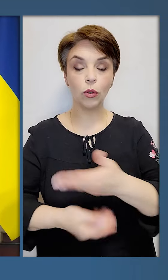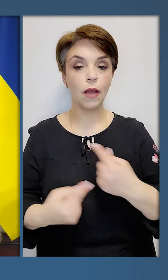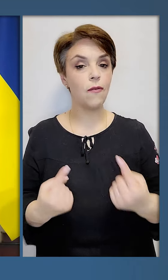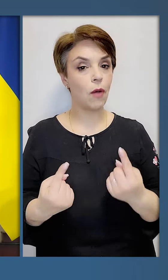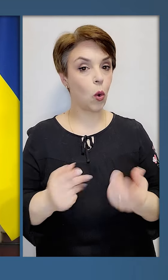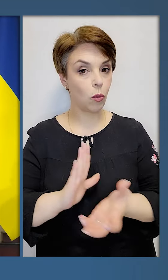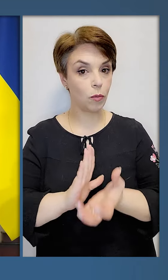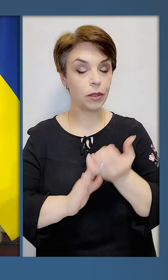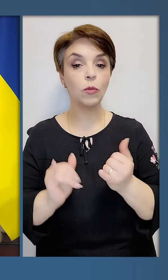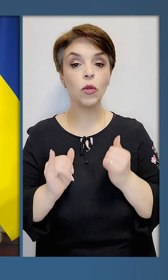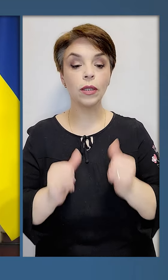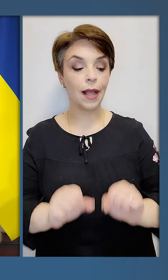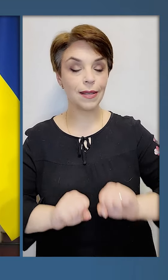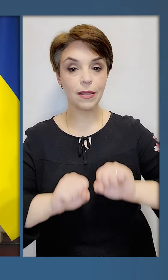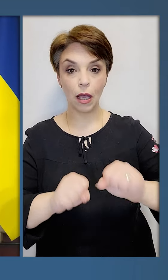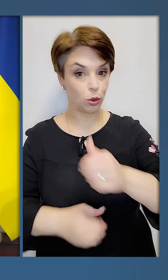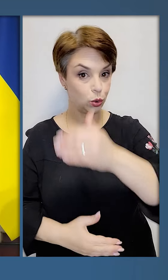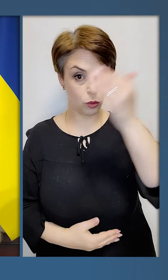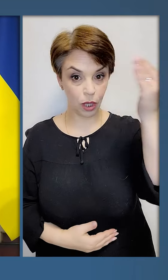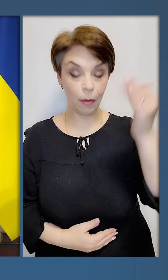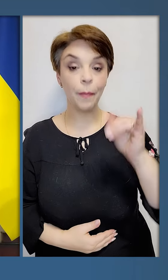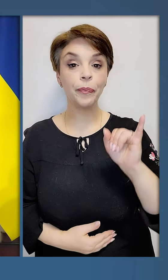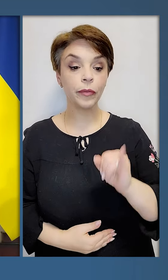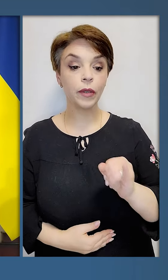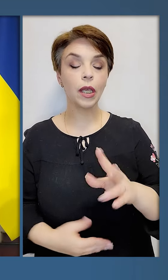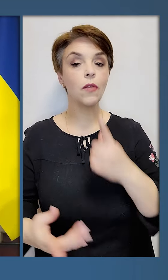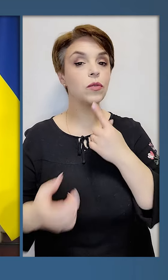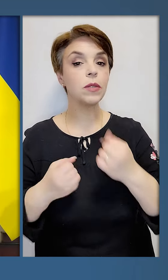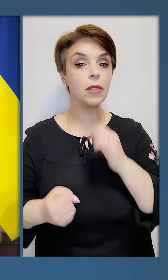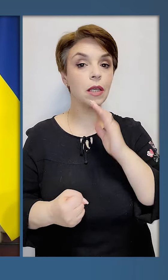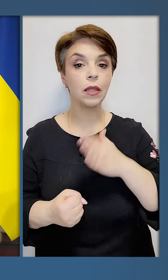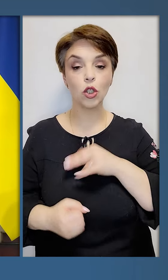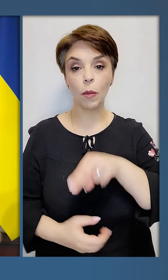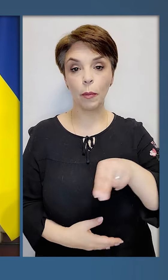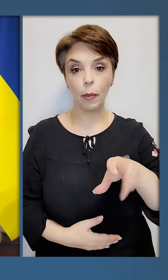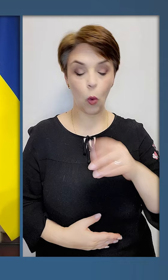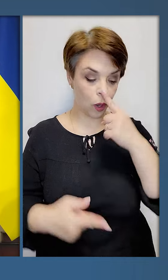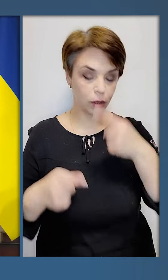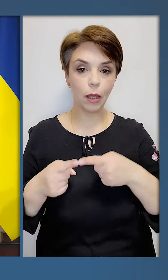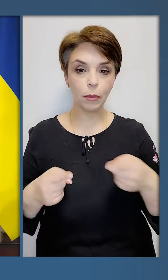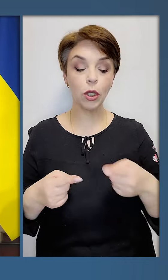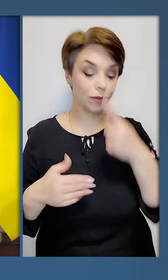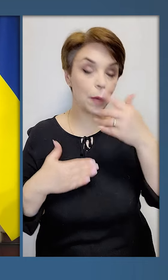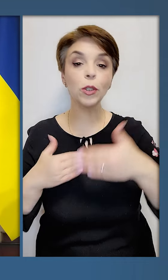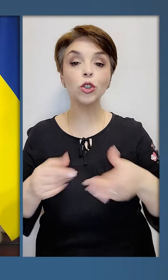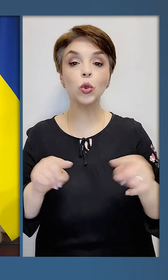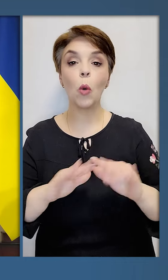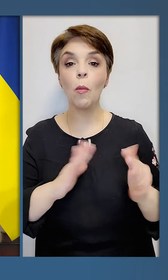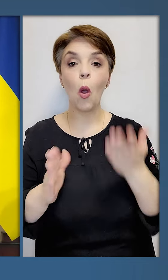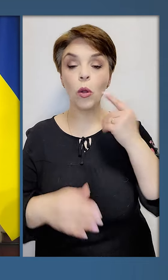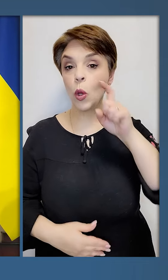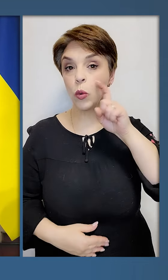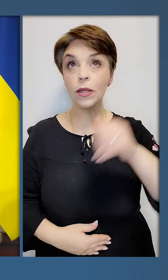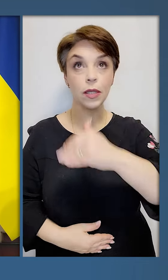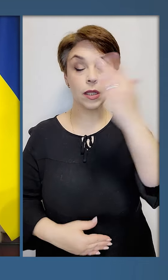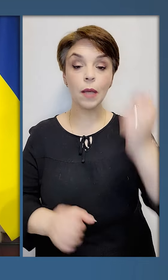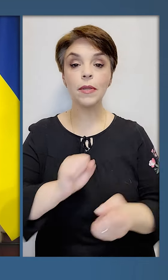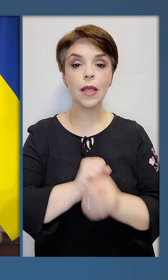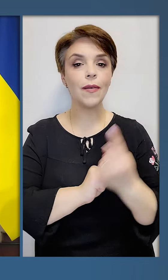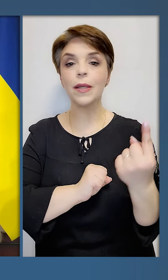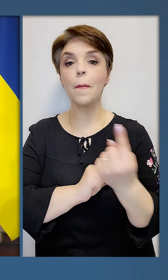нам вагому підтримку для захисту неба і у зміцненні нашої ППО. І в найближчі того моменту, коли в українському